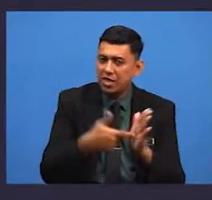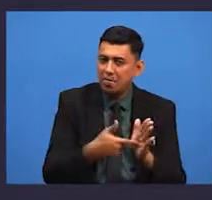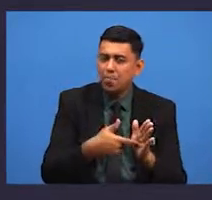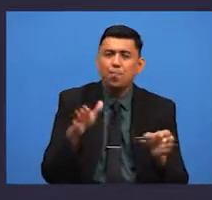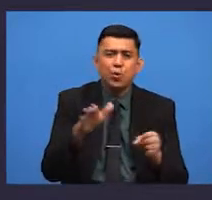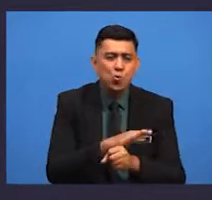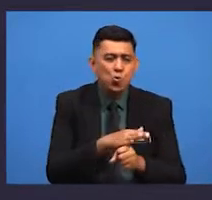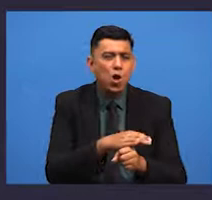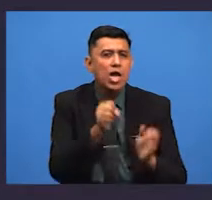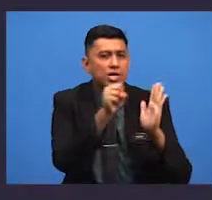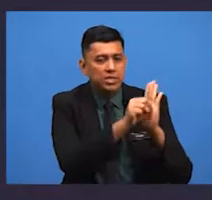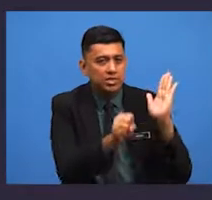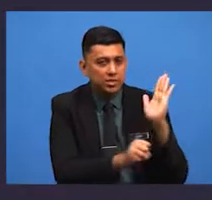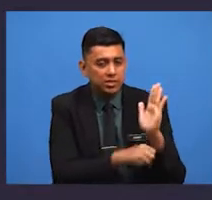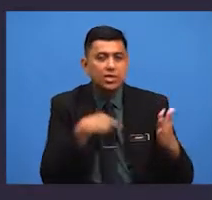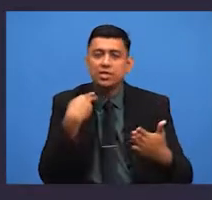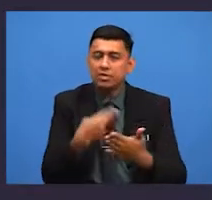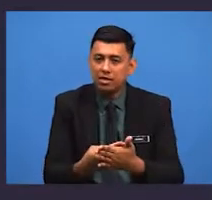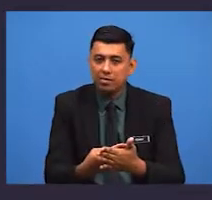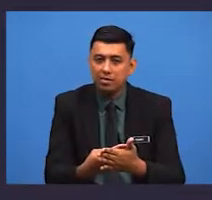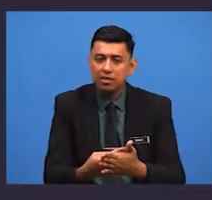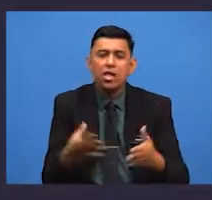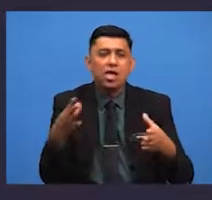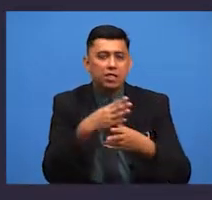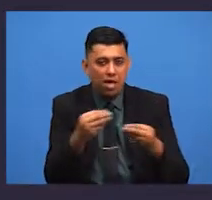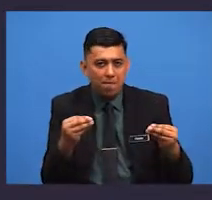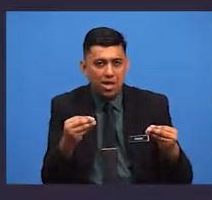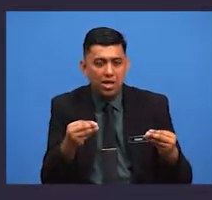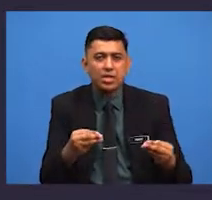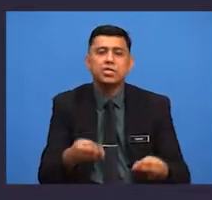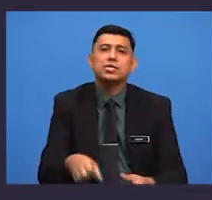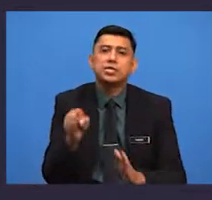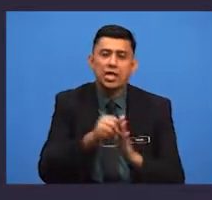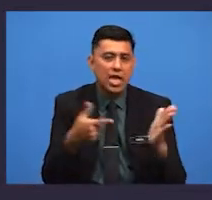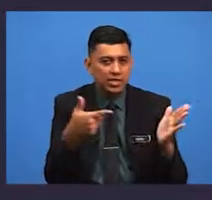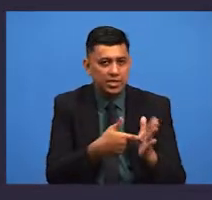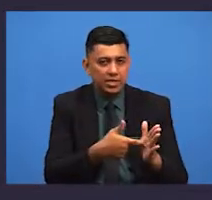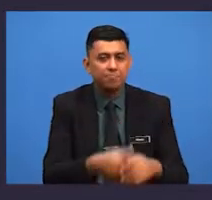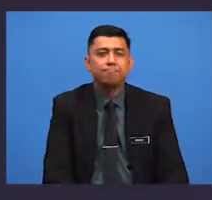syarat sehingga pernyataan tamat selagi pada sudukot.